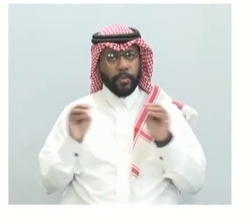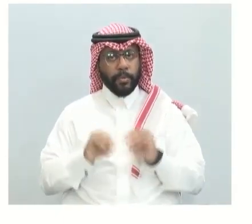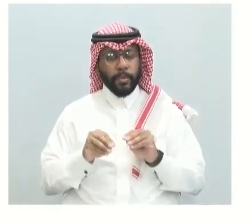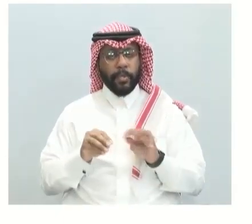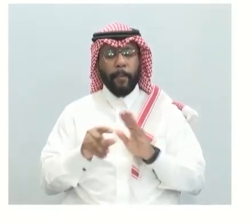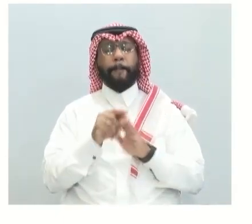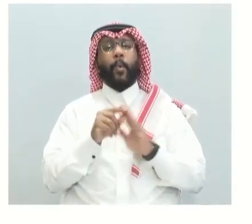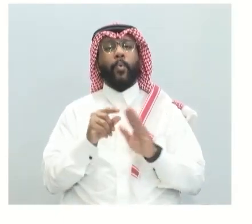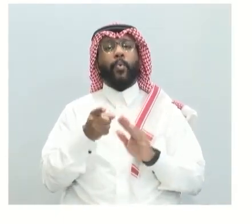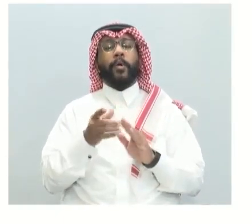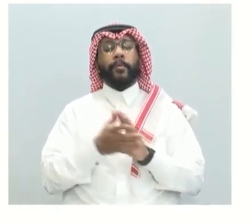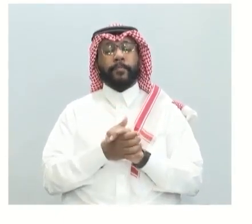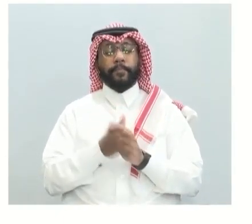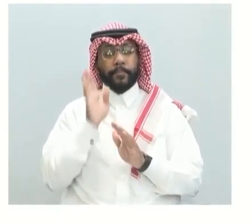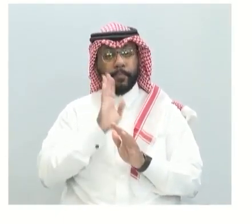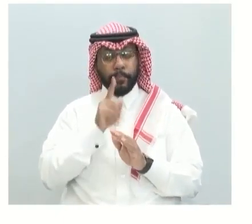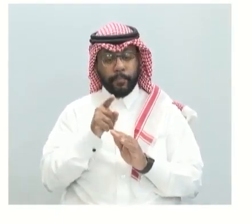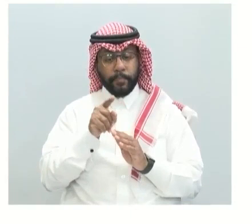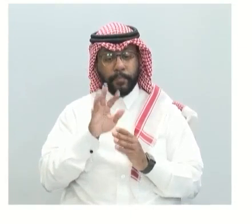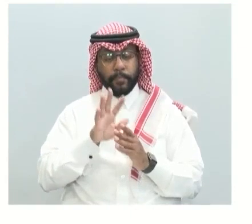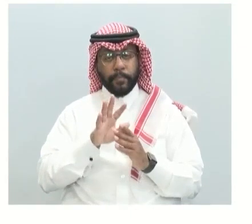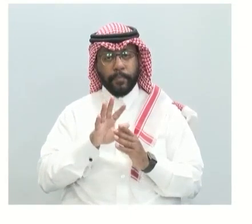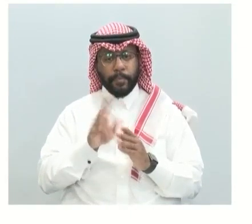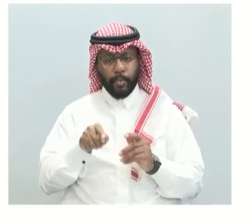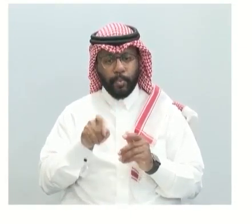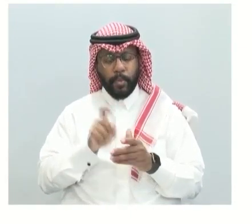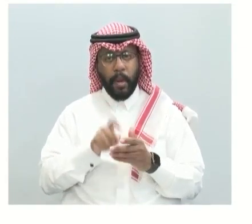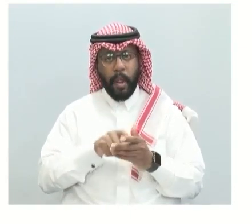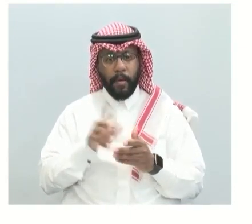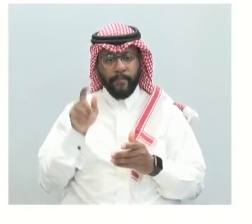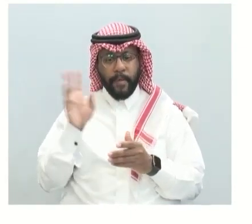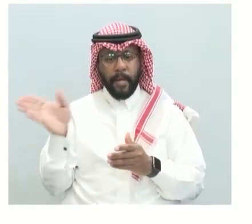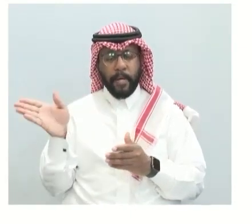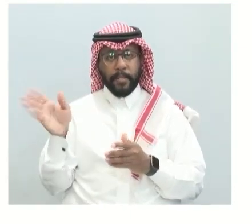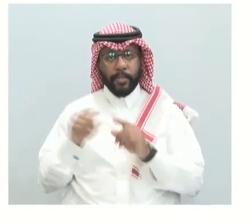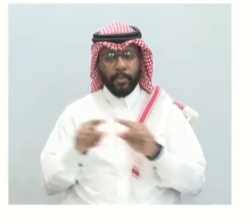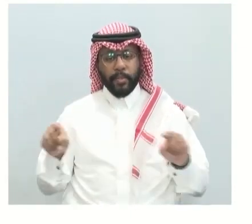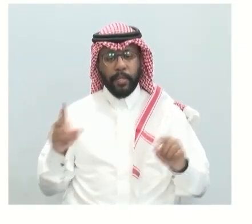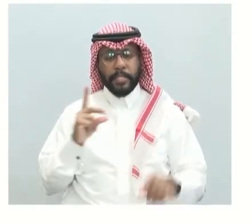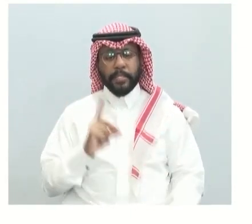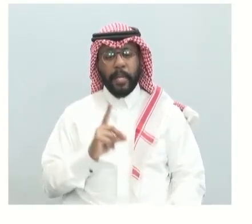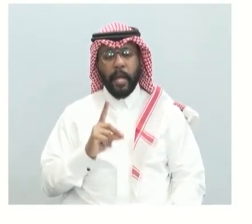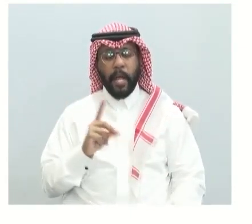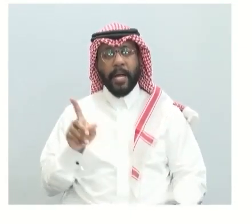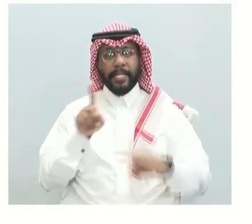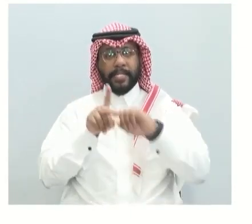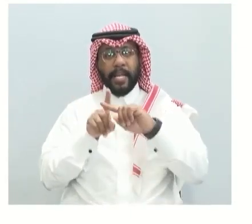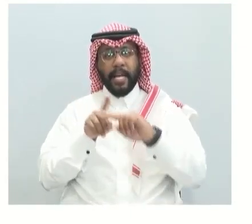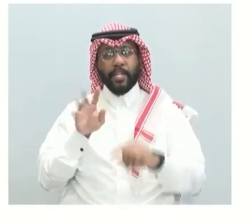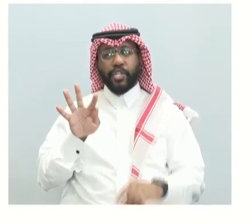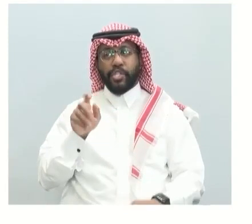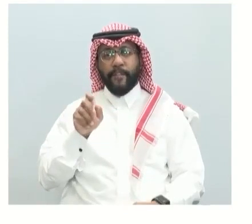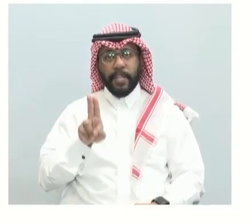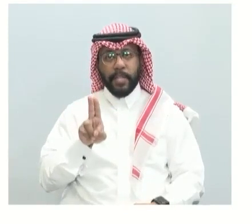معينه عاده نقوم باستخدام علامه التنصيص وهي عباره عن حرف الطاء مع مفتاح الشفت